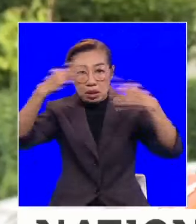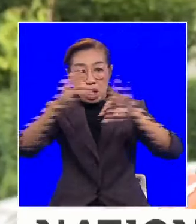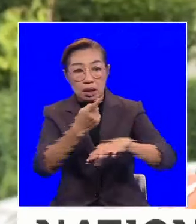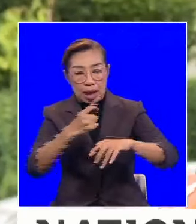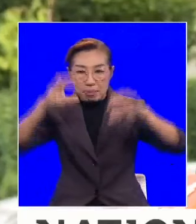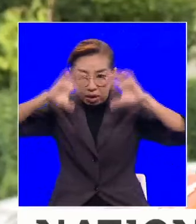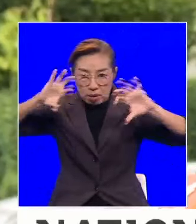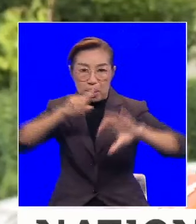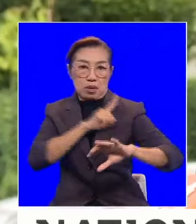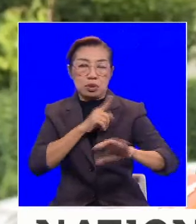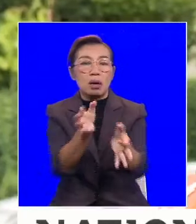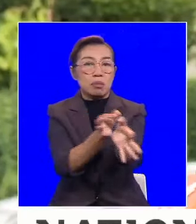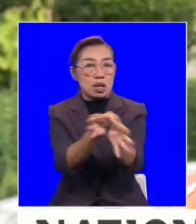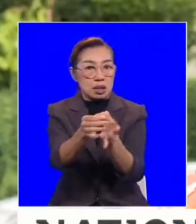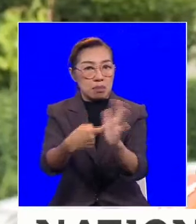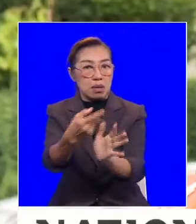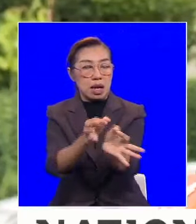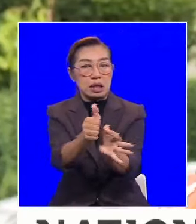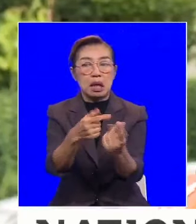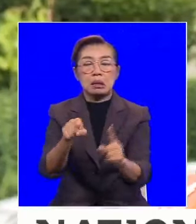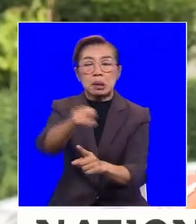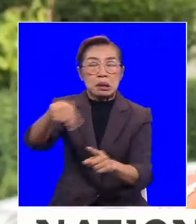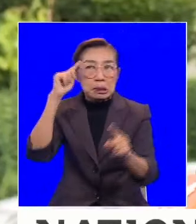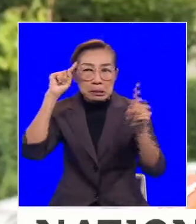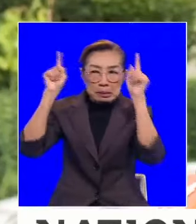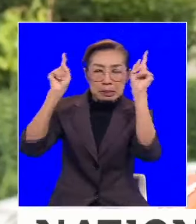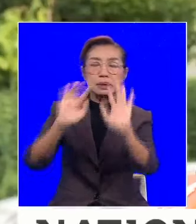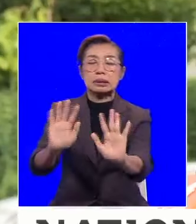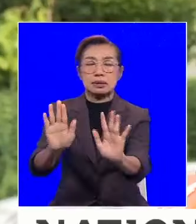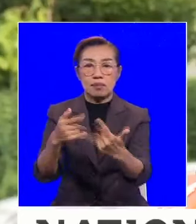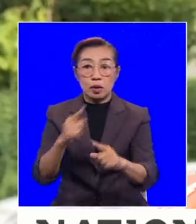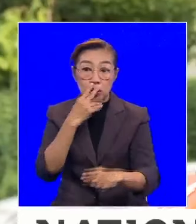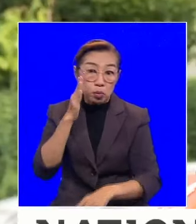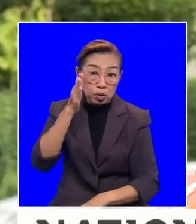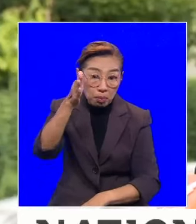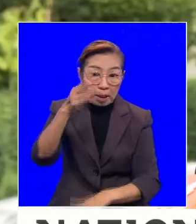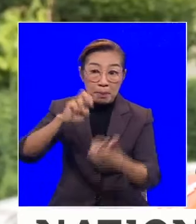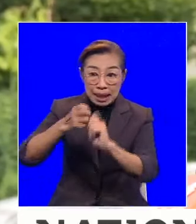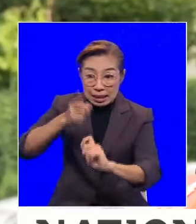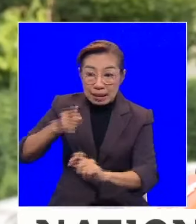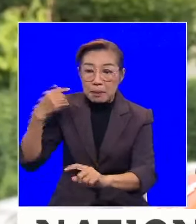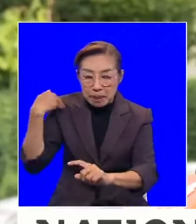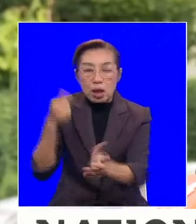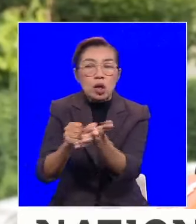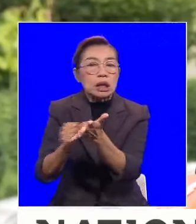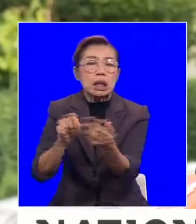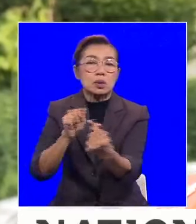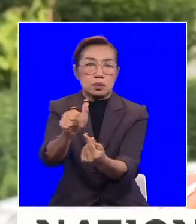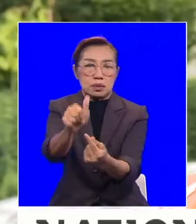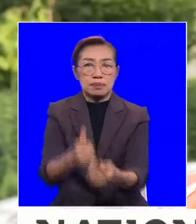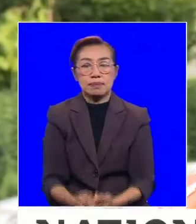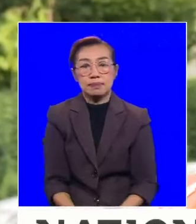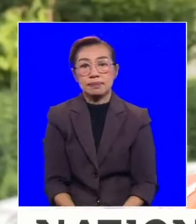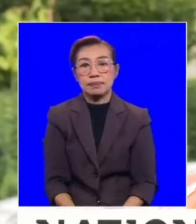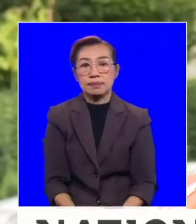ก็ผมอย่างที่บอกอ่ะอย่าเพิ่งไปคาดเดาว่าจะมีอะไรเกิดขึ้นถ้าเกิดขึ้นแล้วก็ดีลกับมันไปแล้วกันนะครับ ครับส่วนเรื่อง